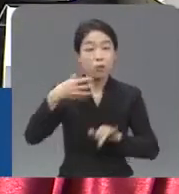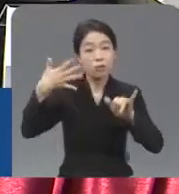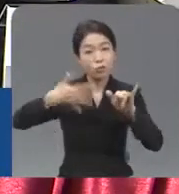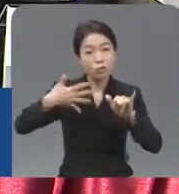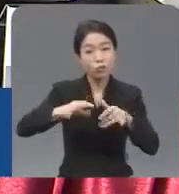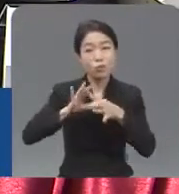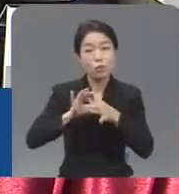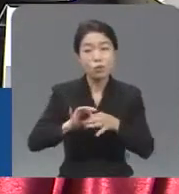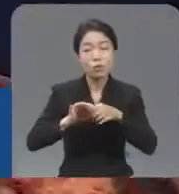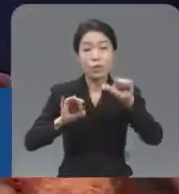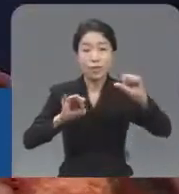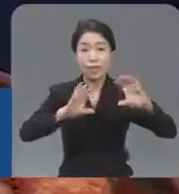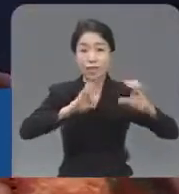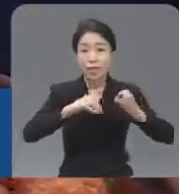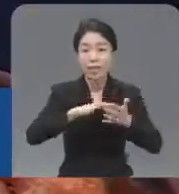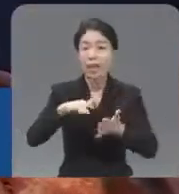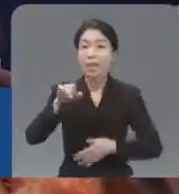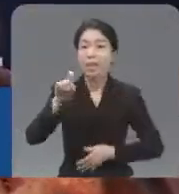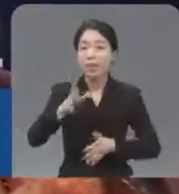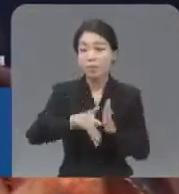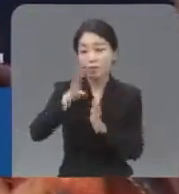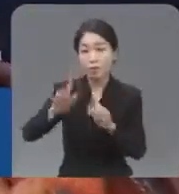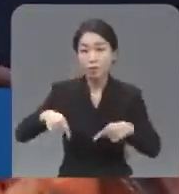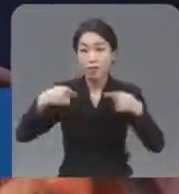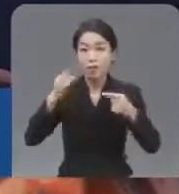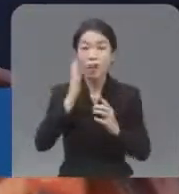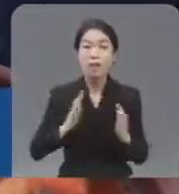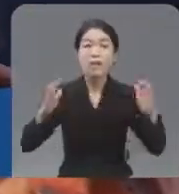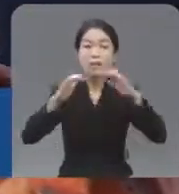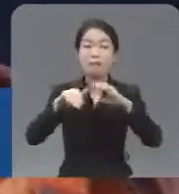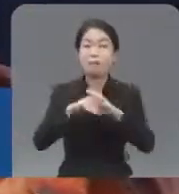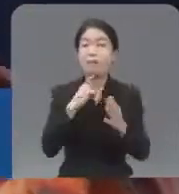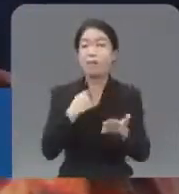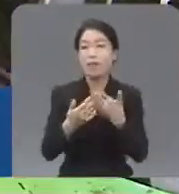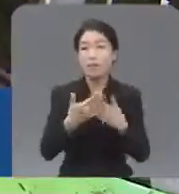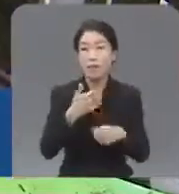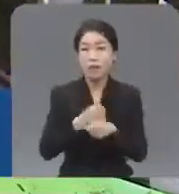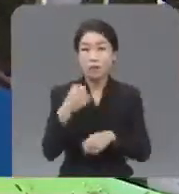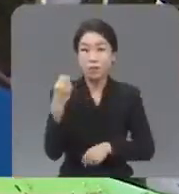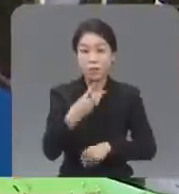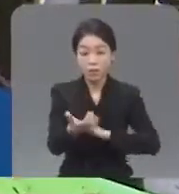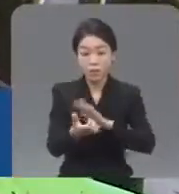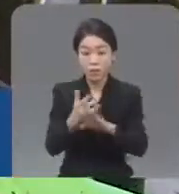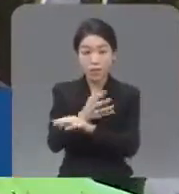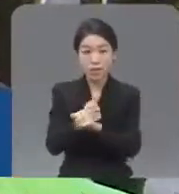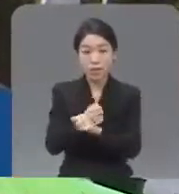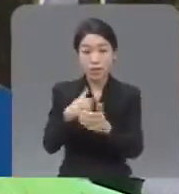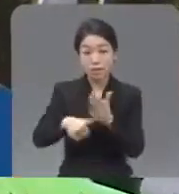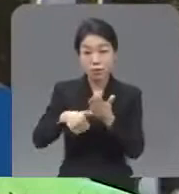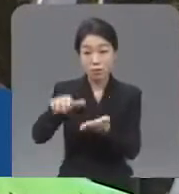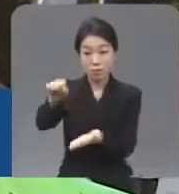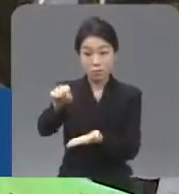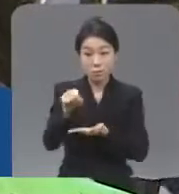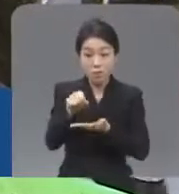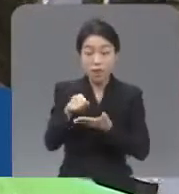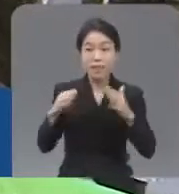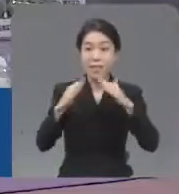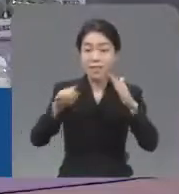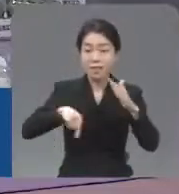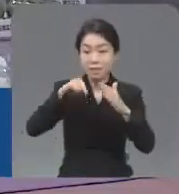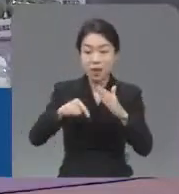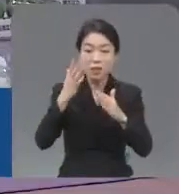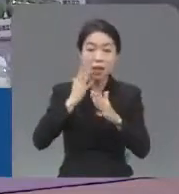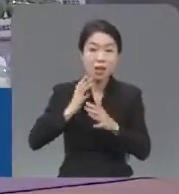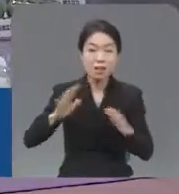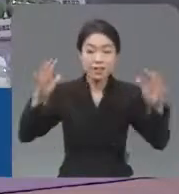통해 5개 나라 11개 도시가 참여하는 김치 문화체험과 사전 예약으로 재료를 미리 받아서 집에서 김치를